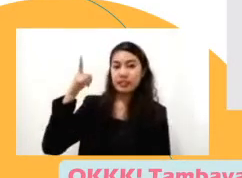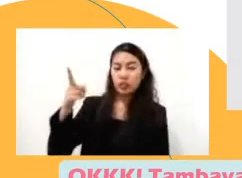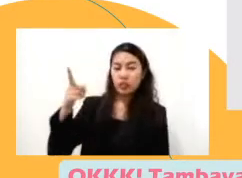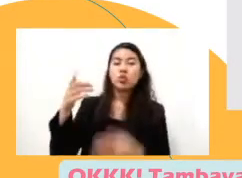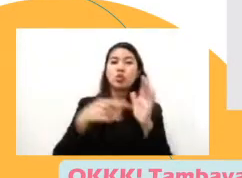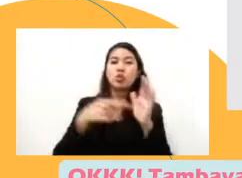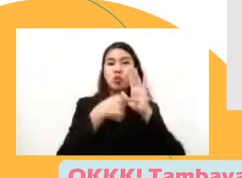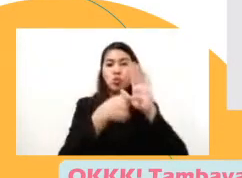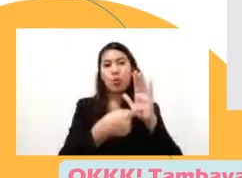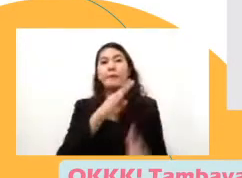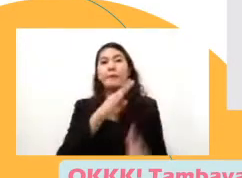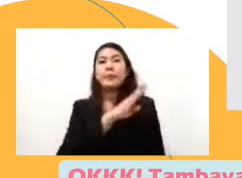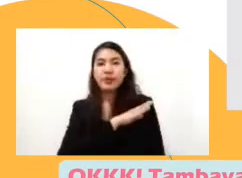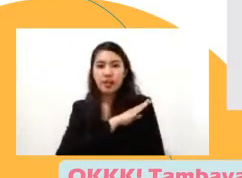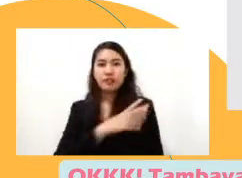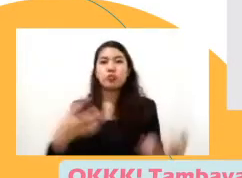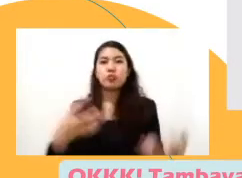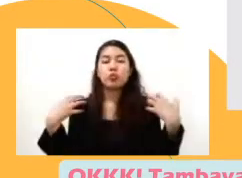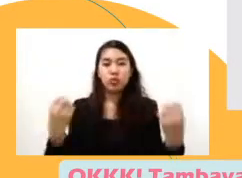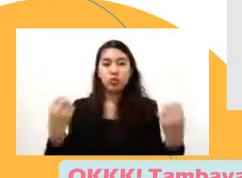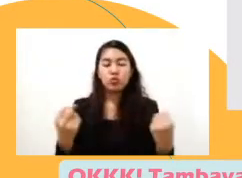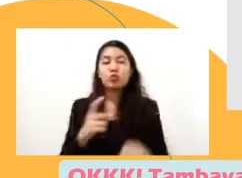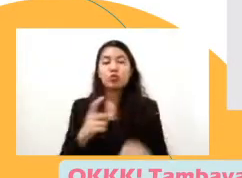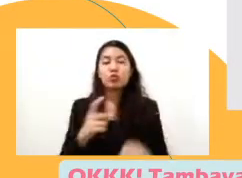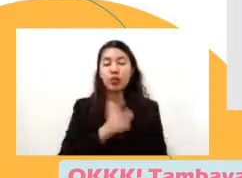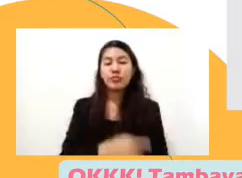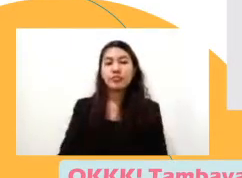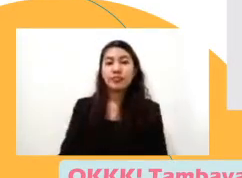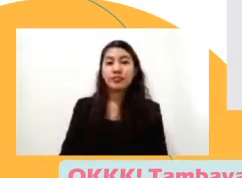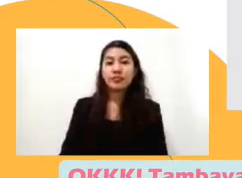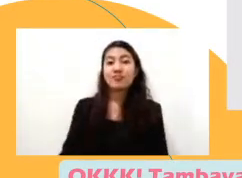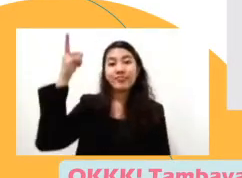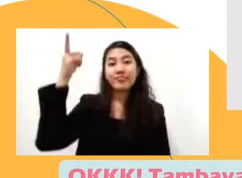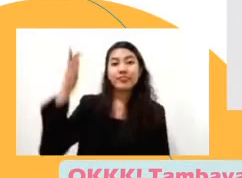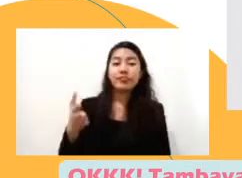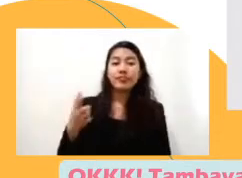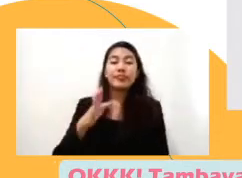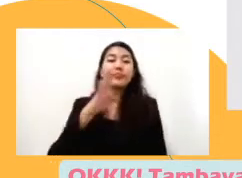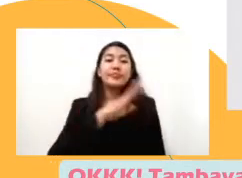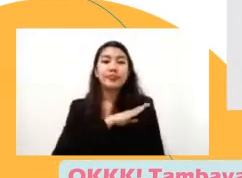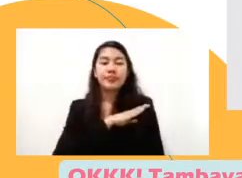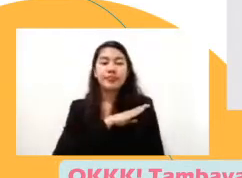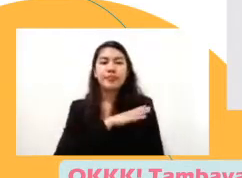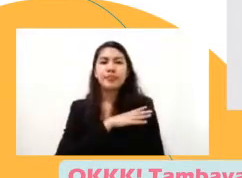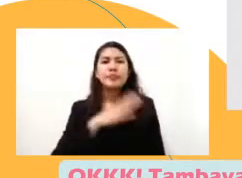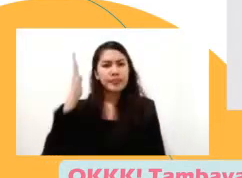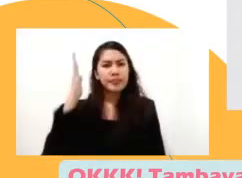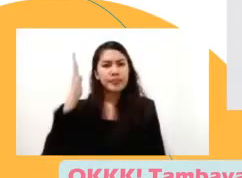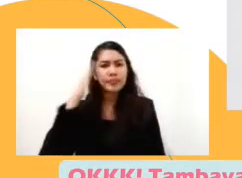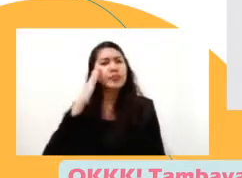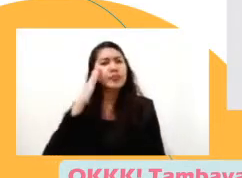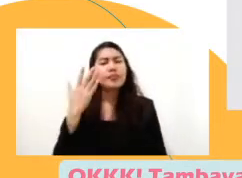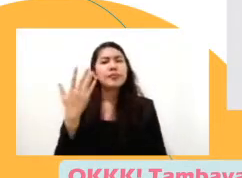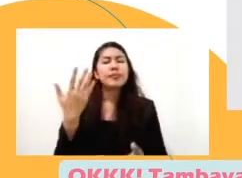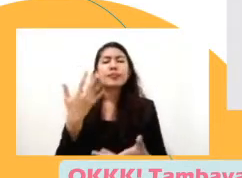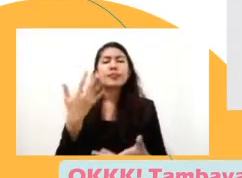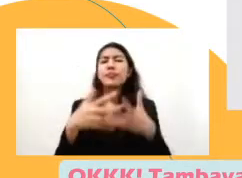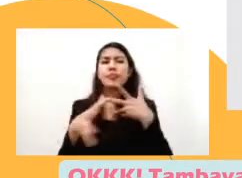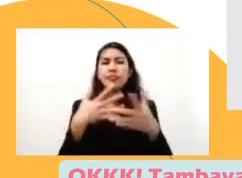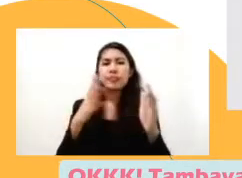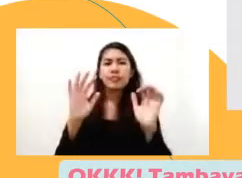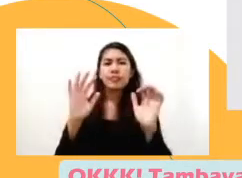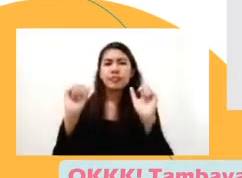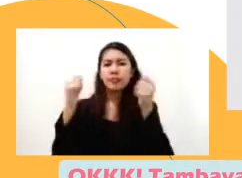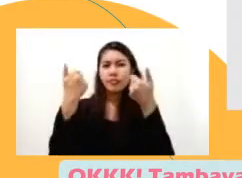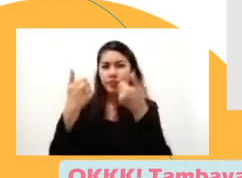no? Kasi yun nga yung pagiging matapang niya, no, kahit na alam niya yung pagsubok na kanyang kaharapin,